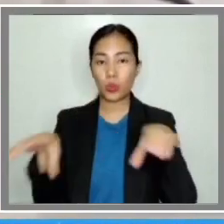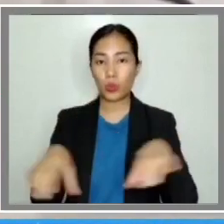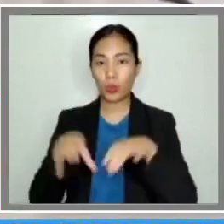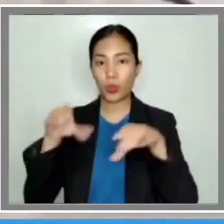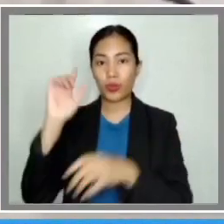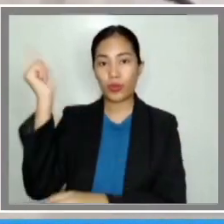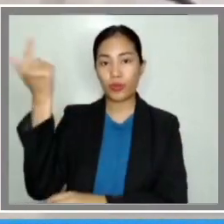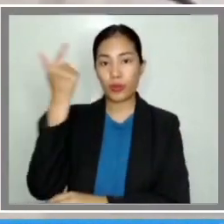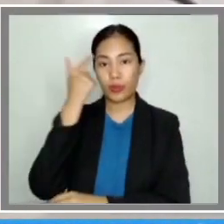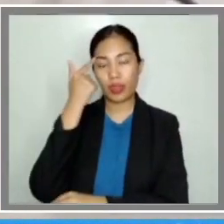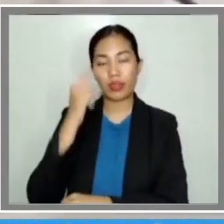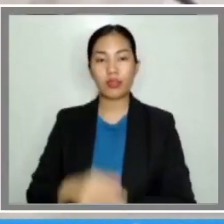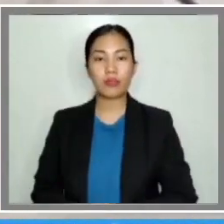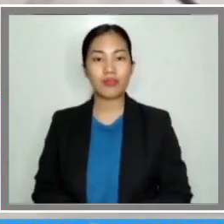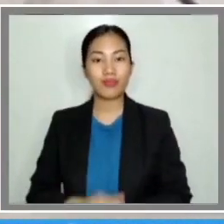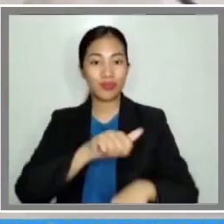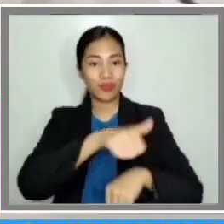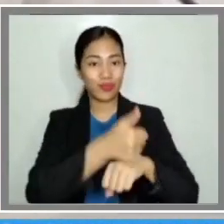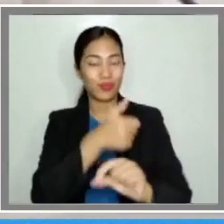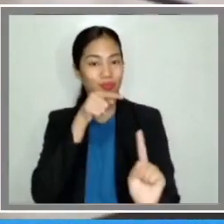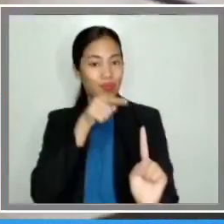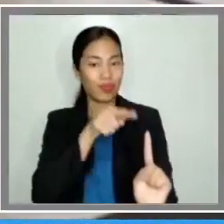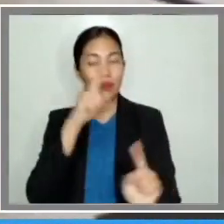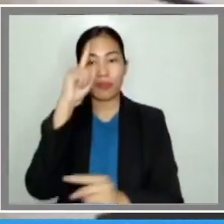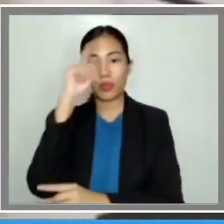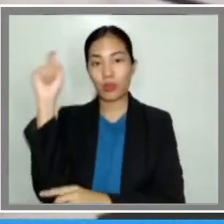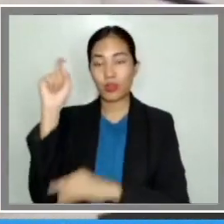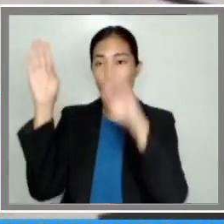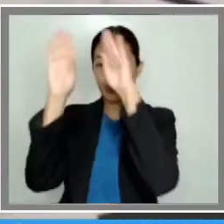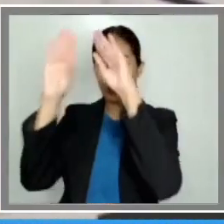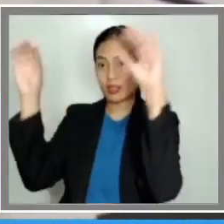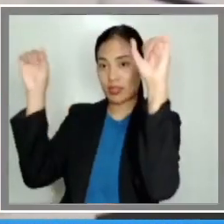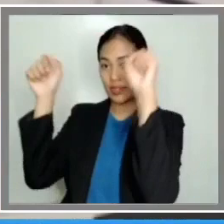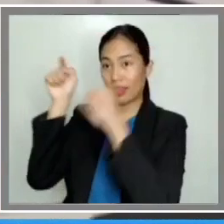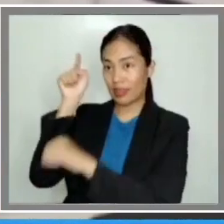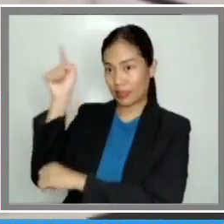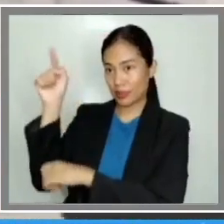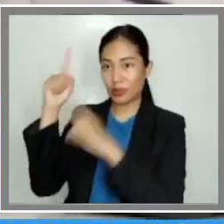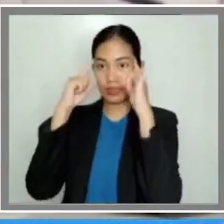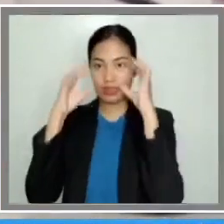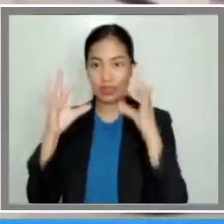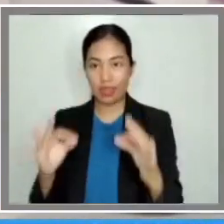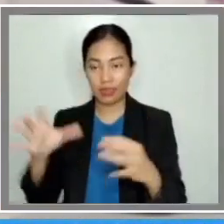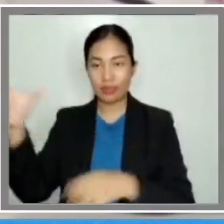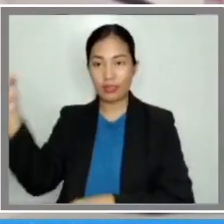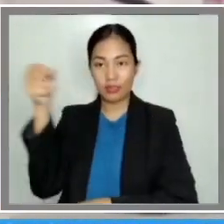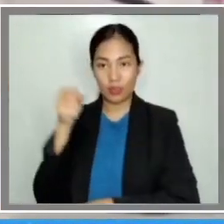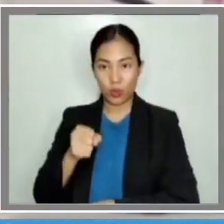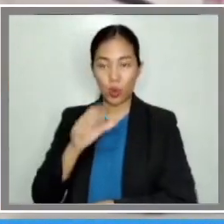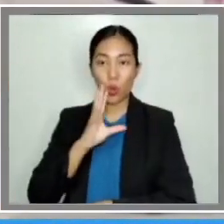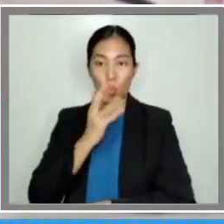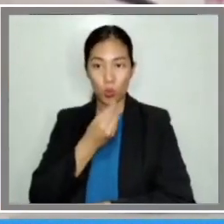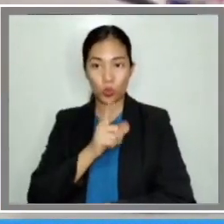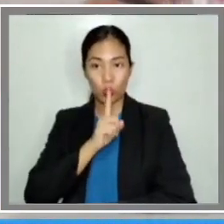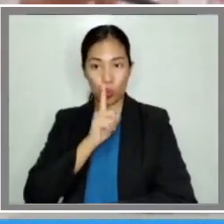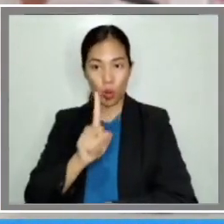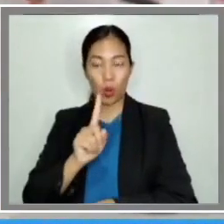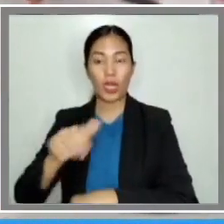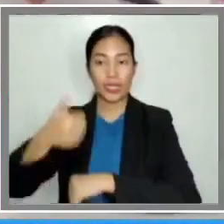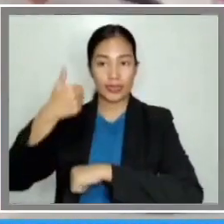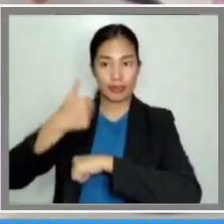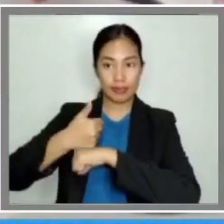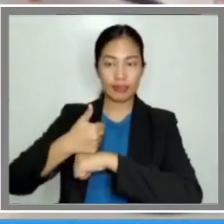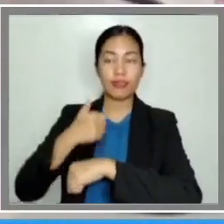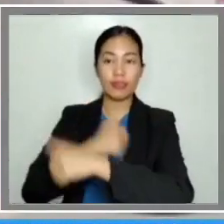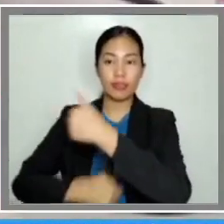kanilang itinalaga dahil ang Pangulo ang magtatalaga ng permanenteng LTO Chief sa mga susunod na araw. Nagbigay na raw sila ng mga pangalan